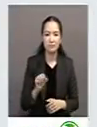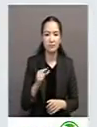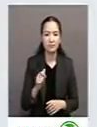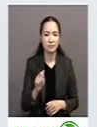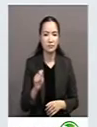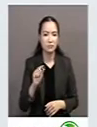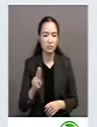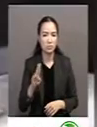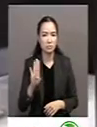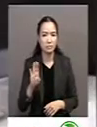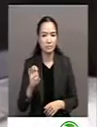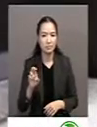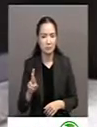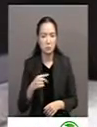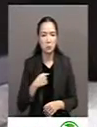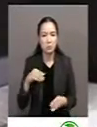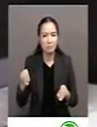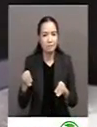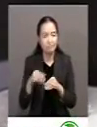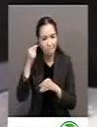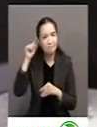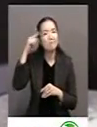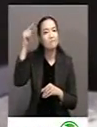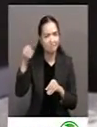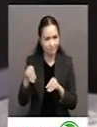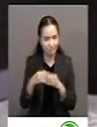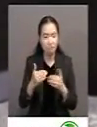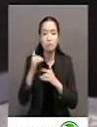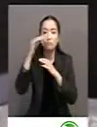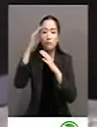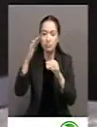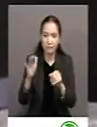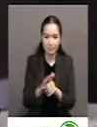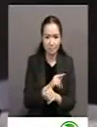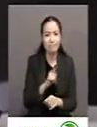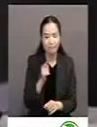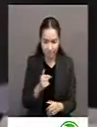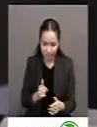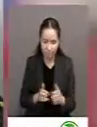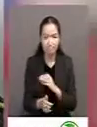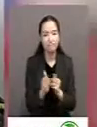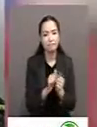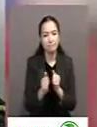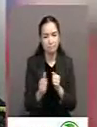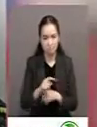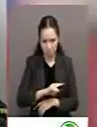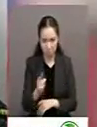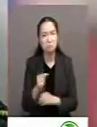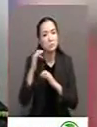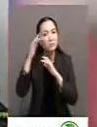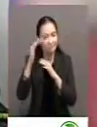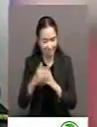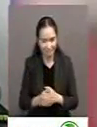ญที่ทำให้เธอเข้าใกล้กับความฝันมากยิ่งขึ้นแล้วเธอก็หวังอย่างเต็มเปี่ยมเลยค่ะว่าจะได้ลงแข่ง F1 สักวันหนึ่ง